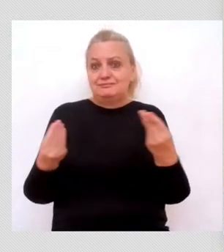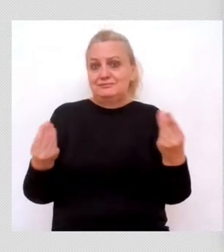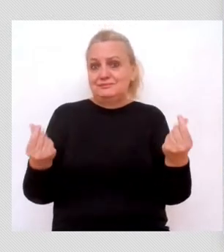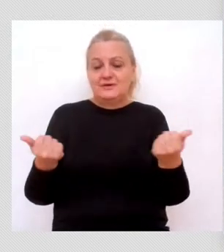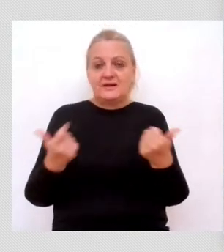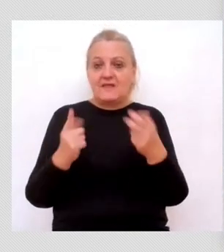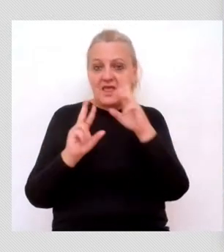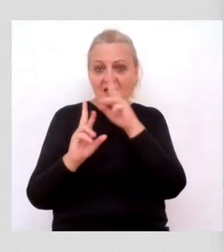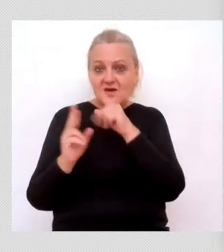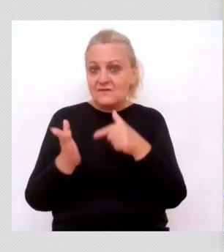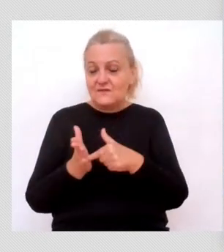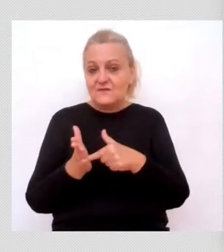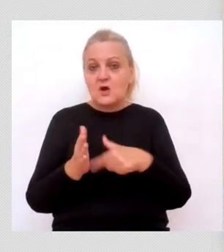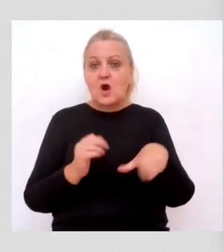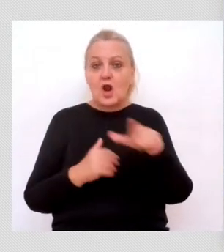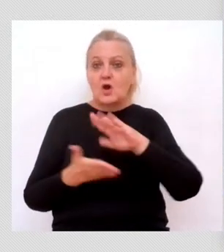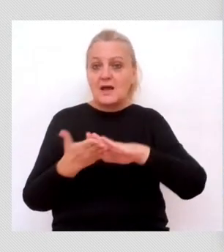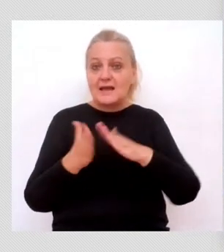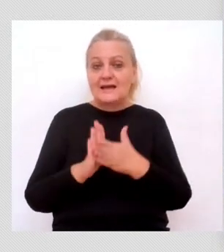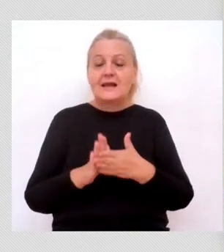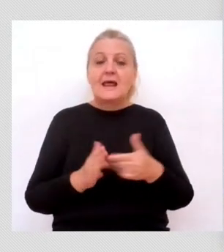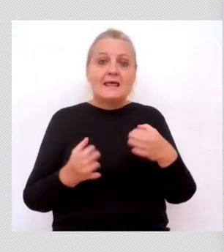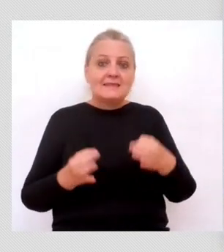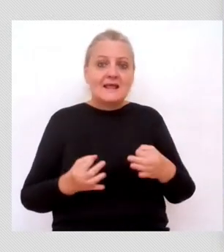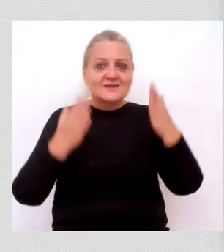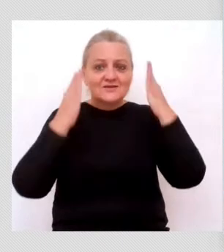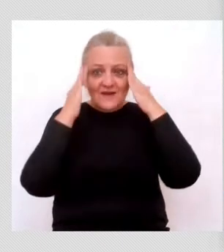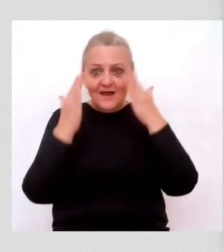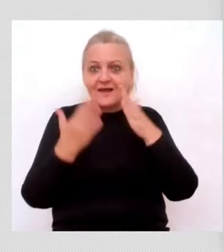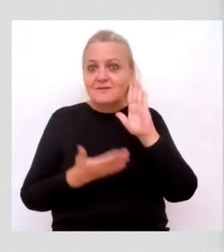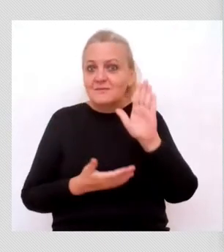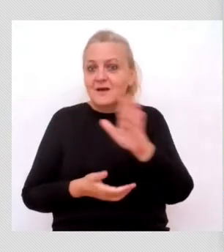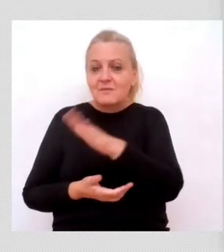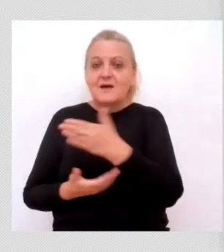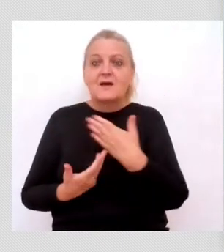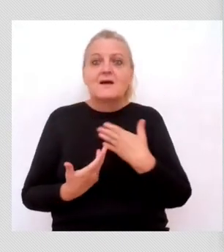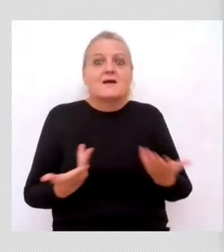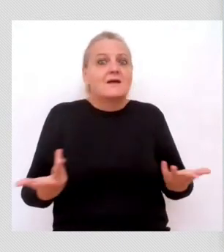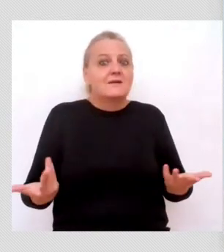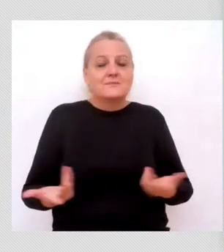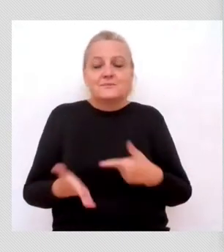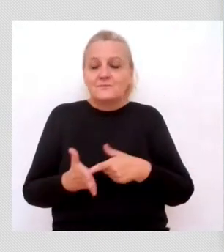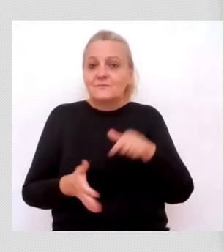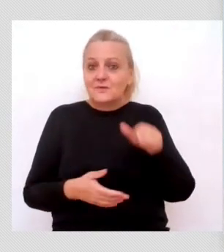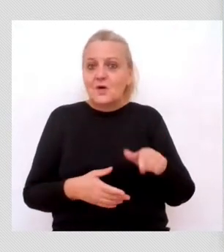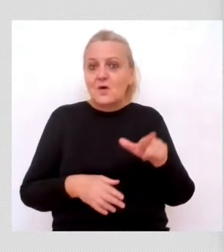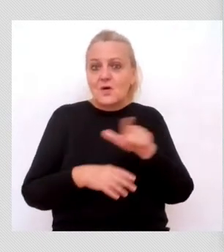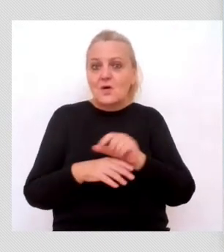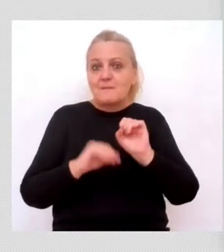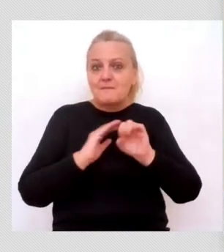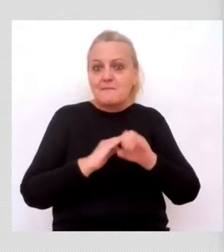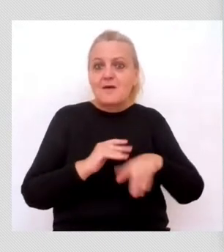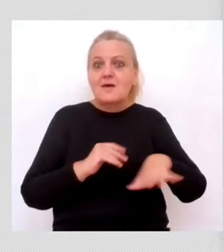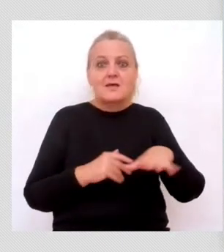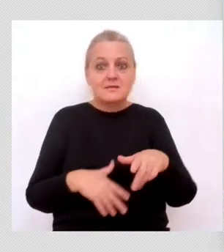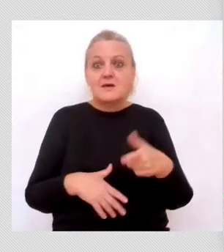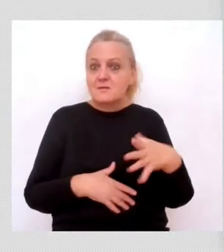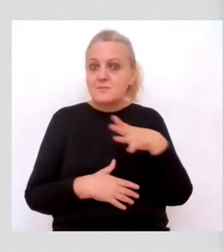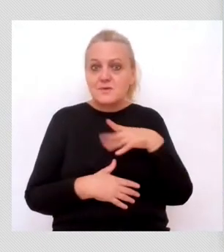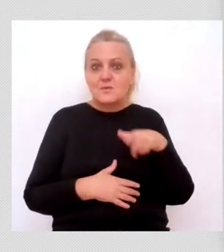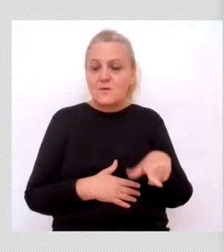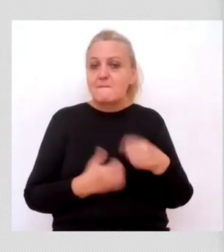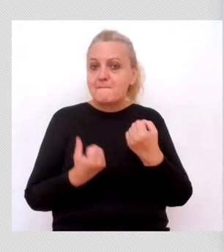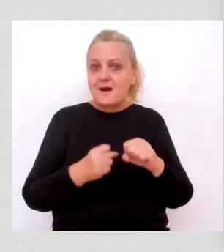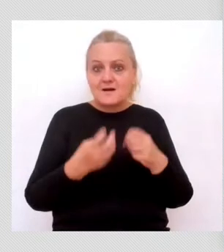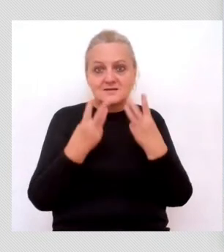znikały z lokalnych rynków. I teraz zdajemy sobie sprawę, że jednak one odgrywały, czy nadal mają do odegrania bardzo